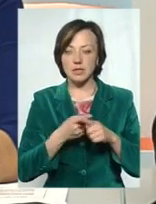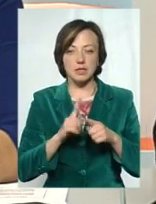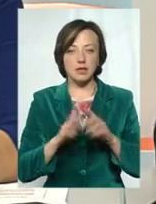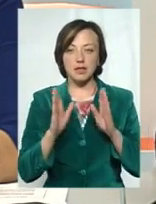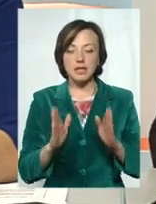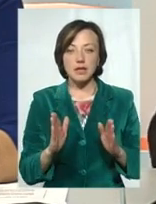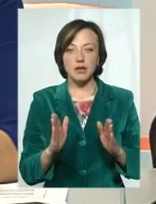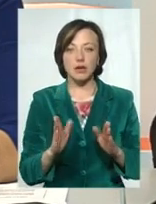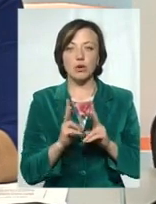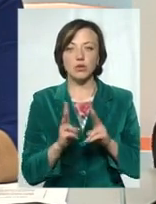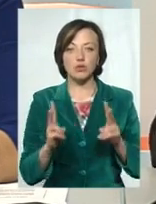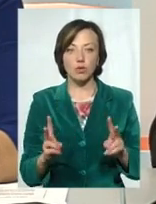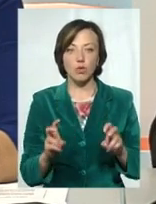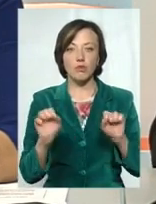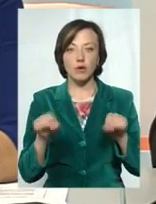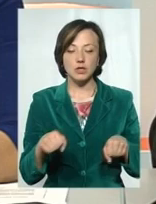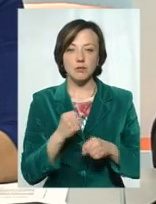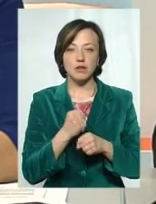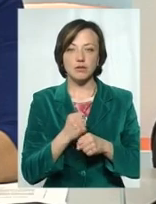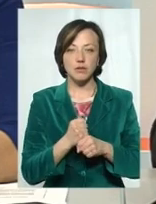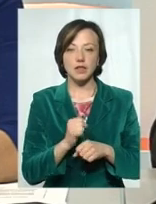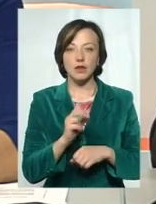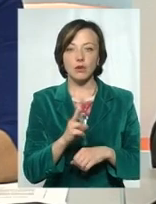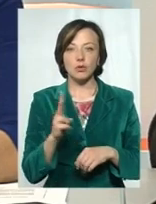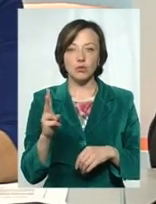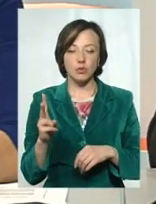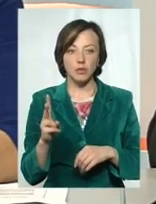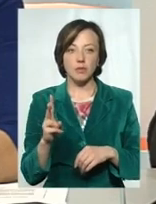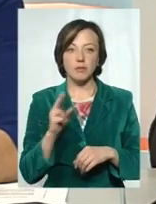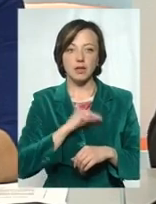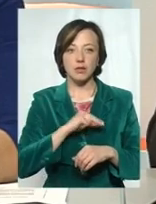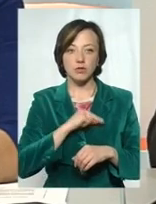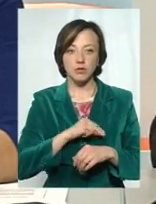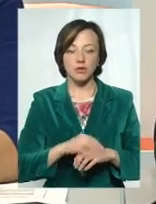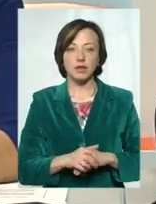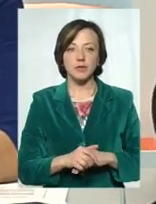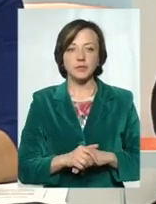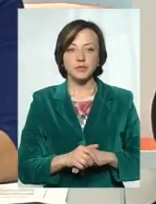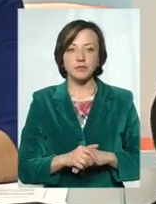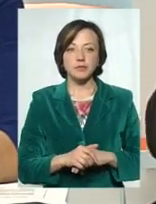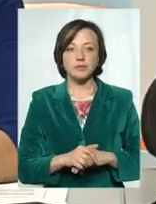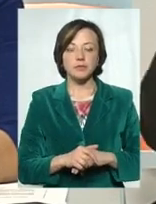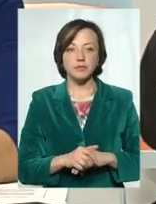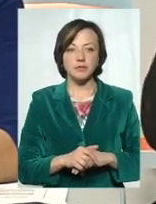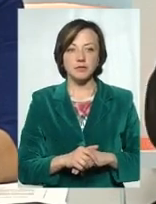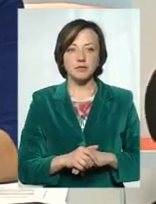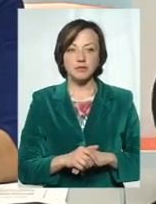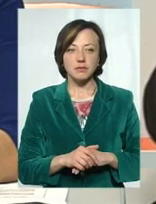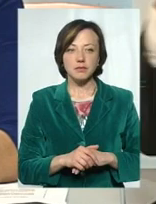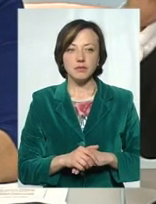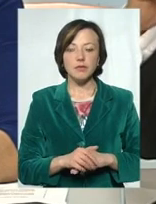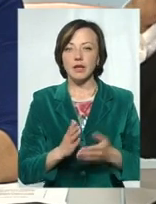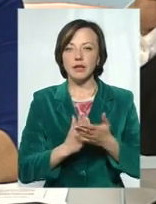тих, хто безпосередньо може працювати і хто працює так от, щоб тут. І тобто стаж